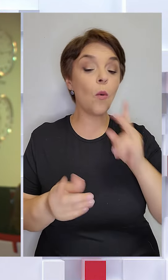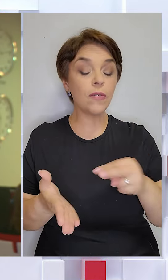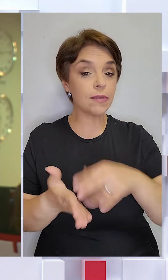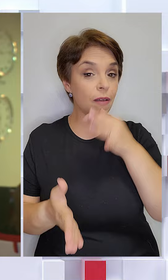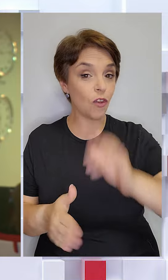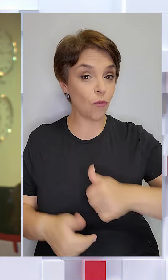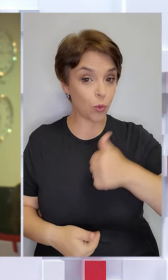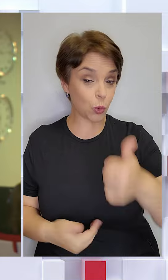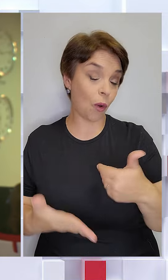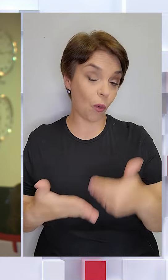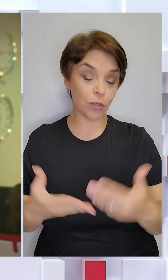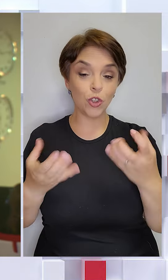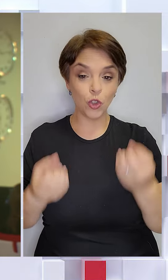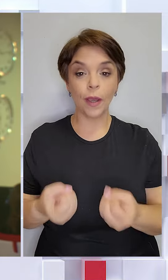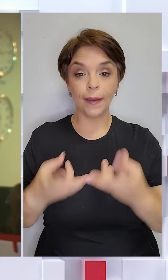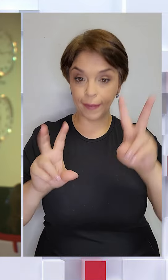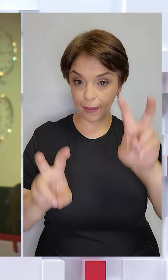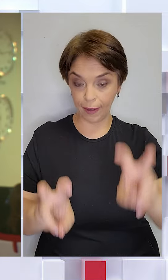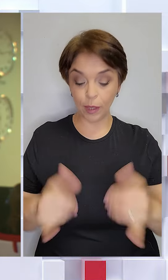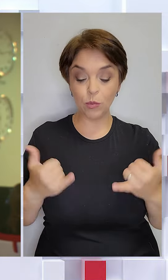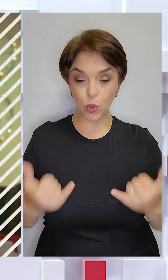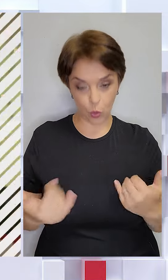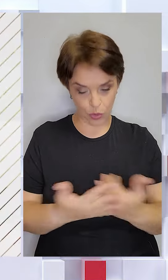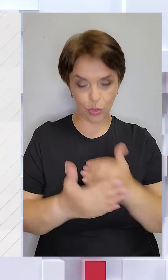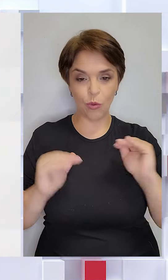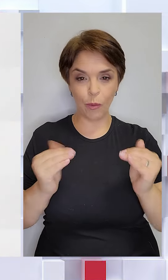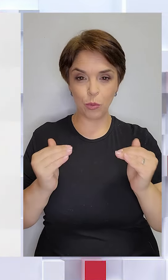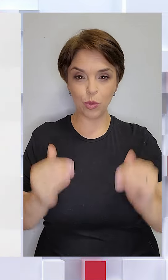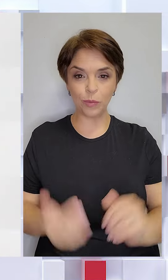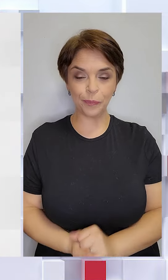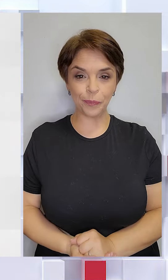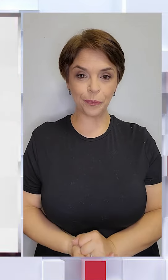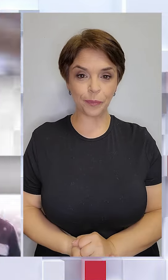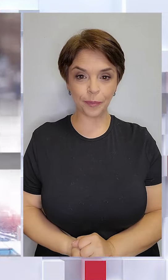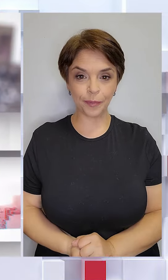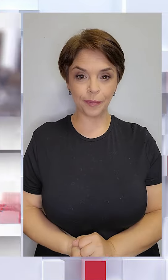ставите вподобайку, ось іще кілька тем цього випуску.